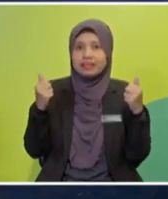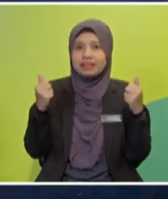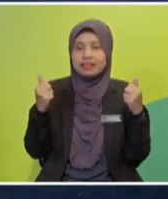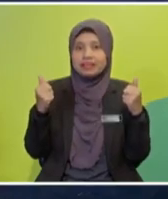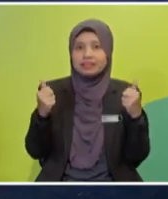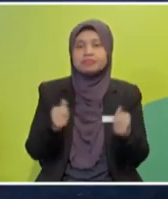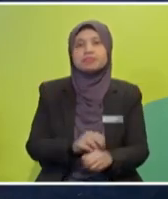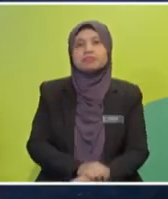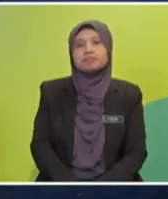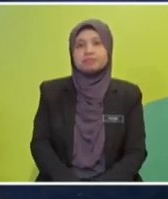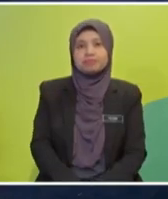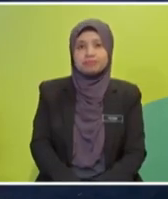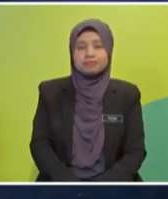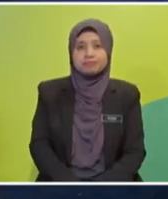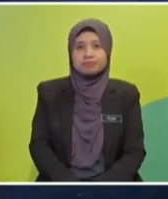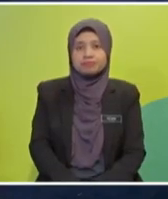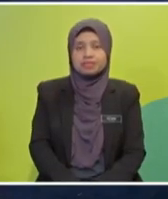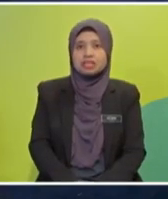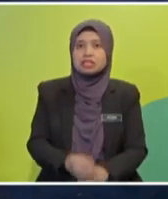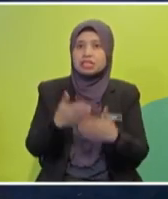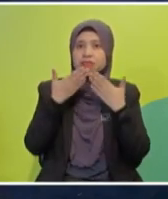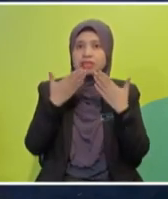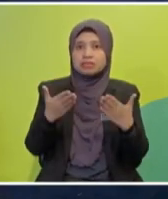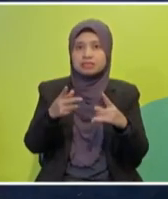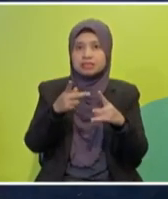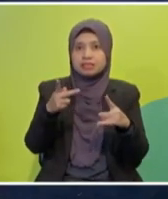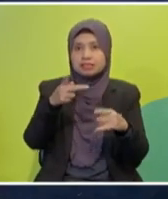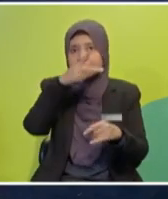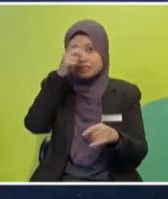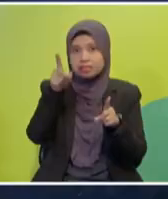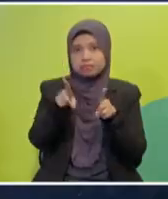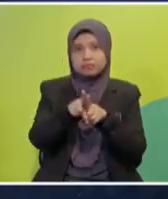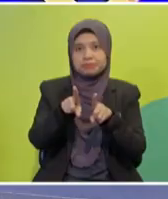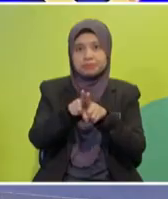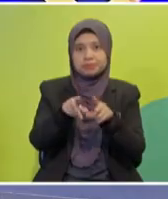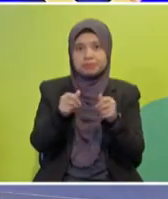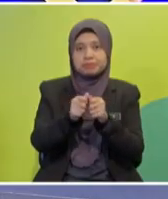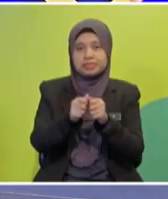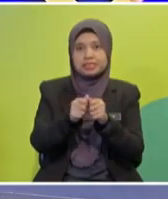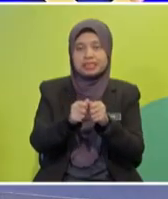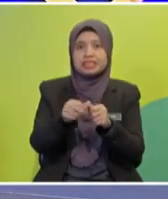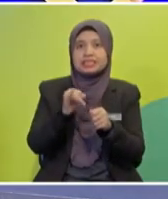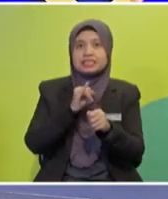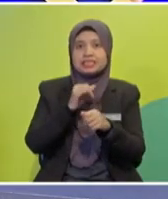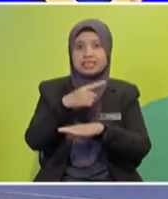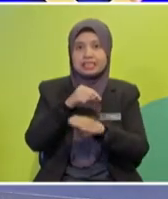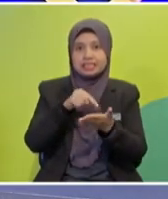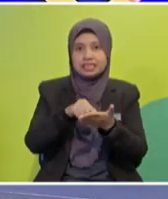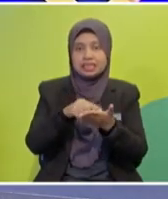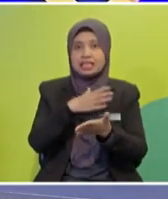pun baik juga Ustazah. Terima kasih banyak Ustazah kerana bersama dengan kita pada hari ini. Dan juga kita bersama dengan